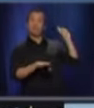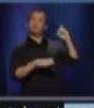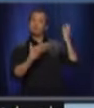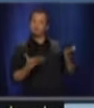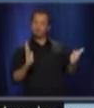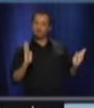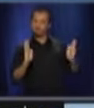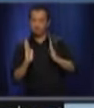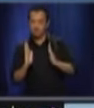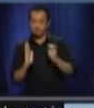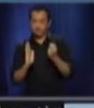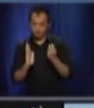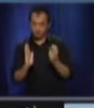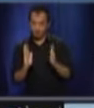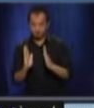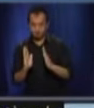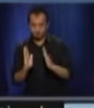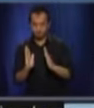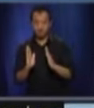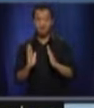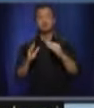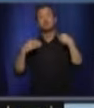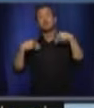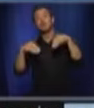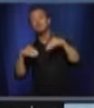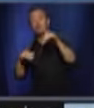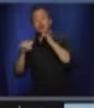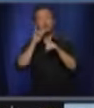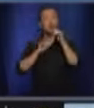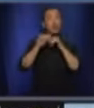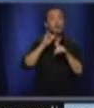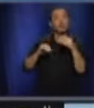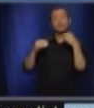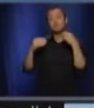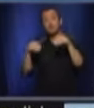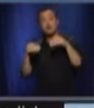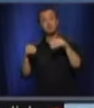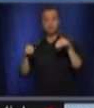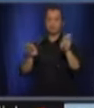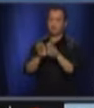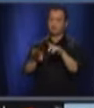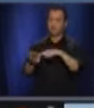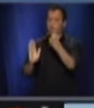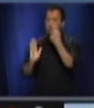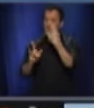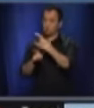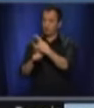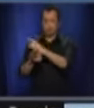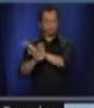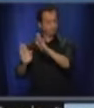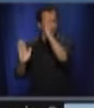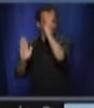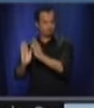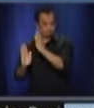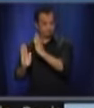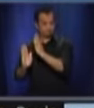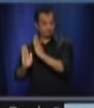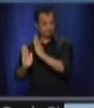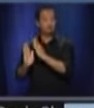Et la vente d'alcool sera maintenant interdite après 23 heures, que ce soit dans les bars ou dans les